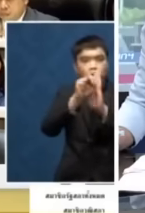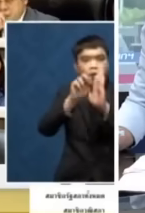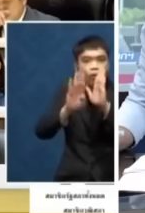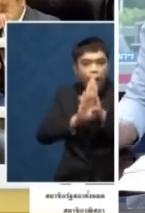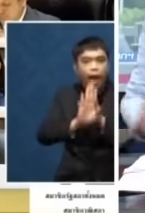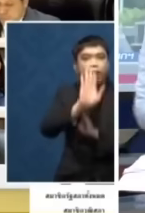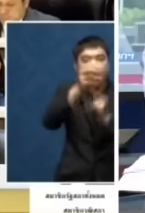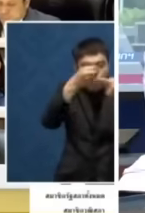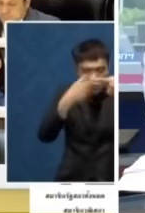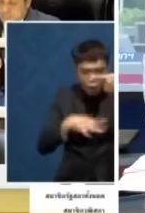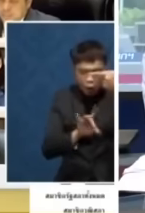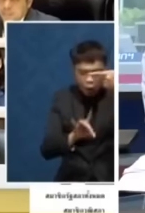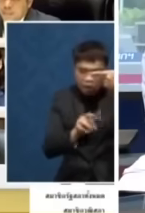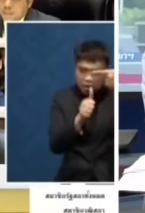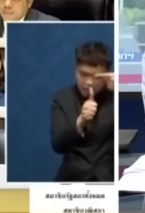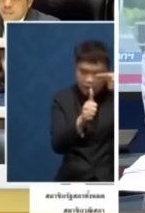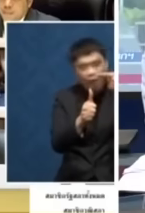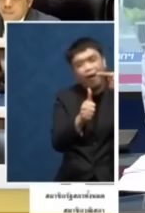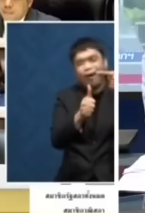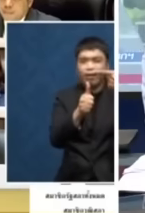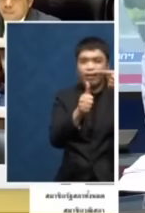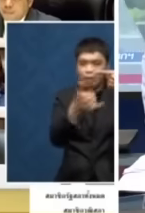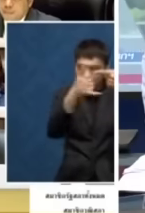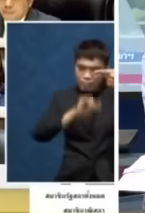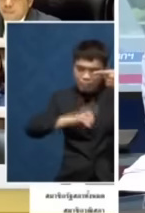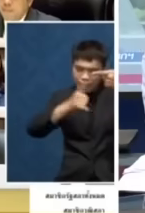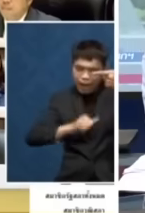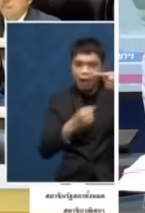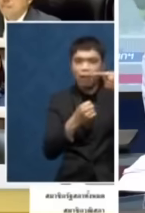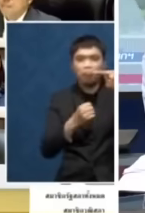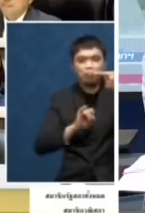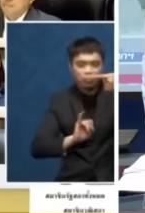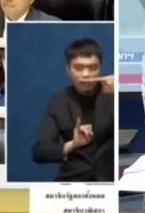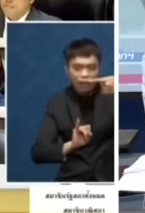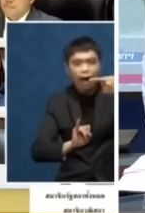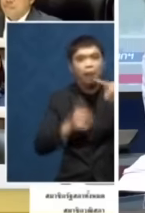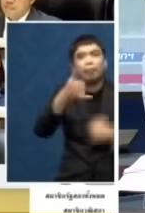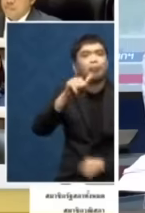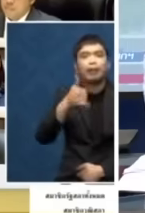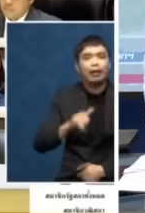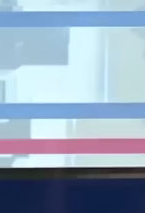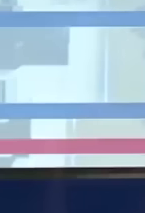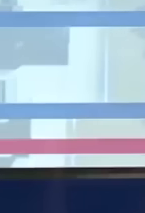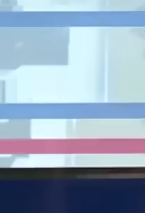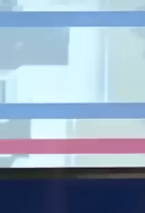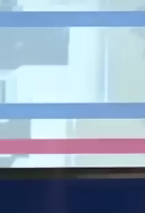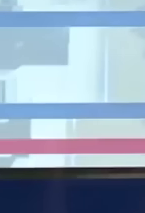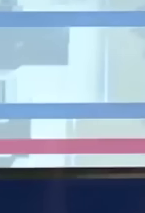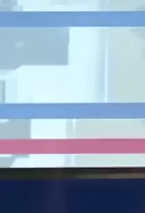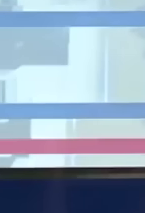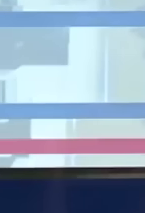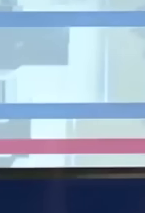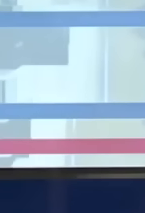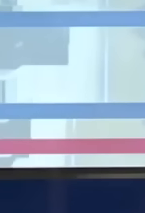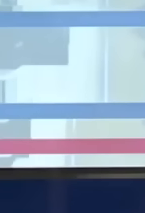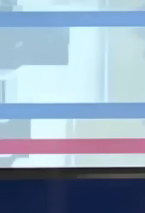สรัฐมนตรีหรือนายกเนี่ยนะครับที่จะเรื่องของการถือครองหุ้นสื่อดูเหมือนทุกท่านจะเน้นไปที่มาตรา112จะอย่าเรียกเน้นเ